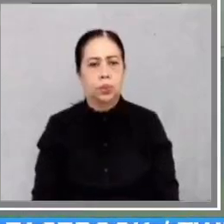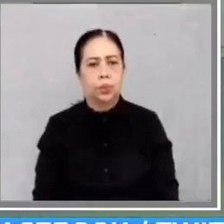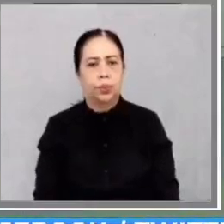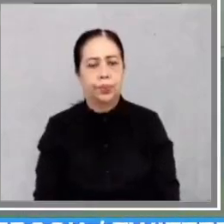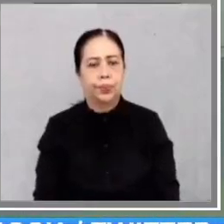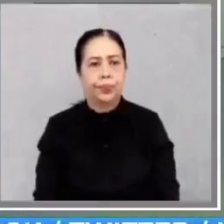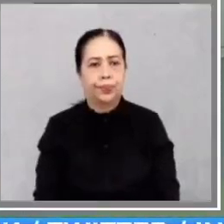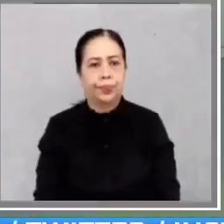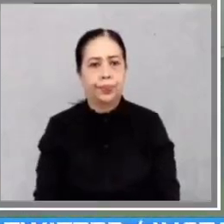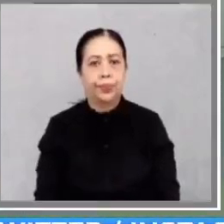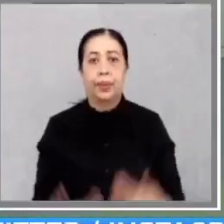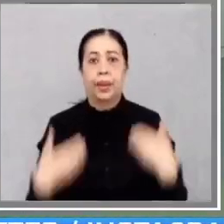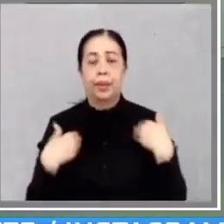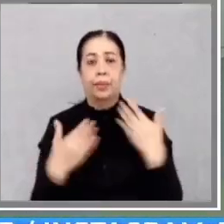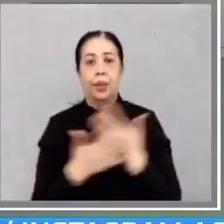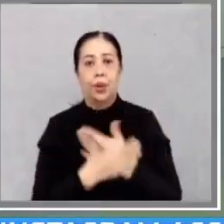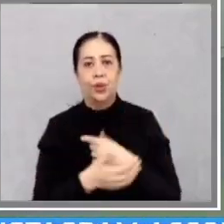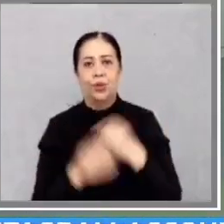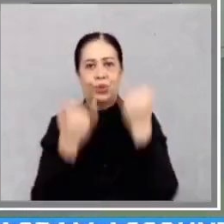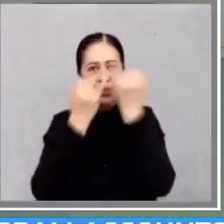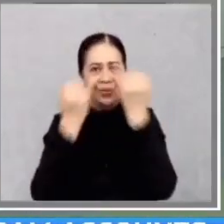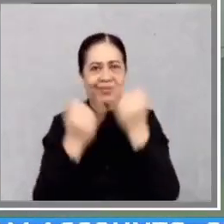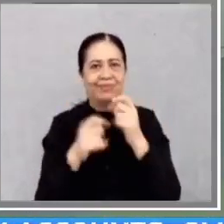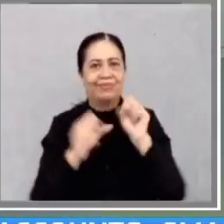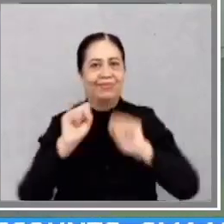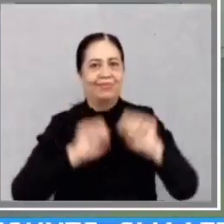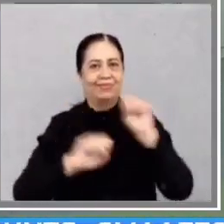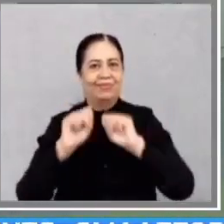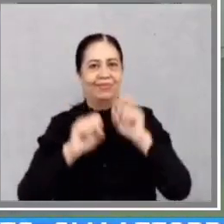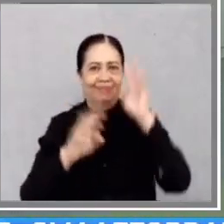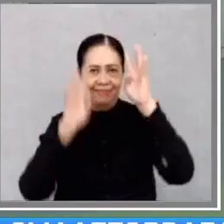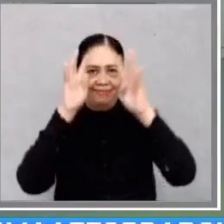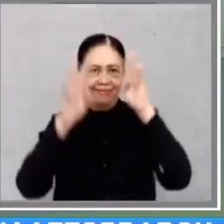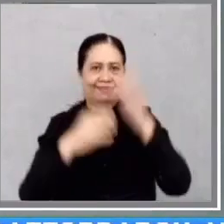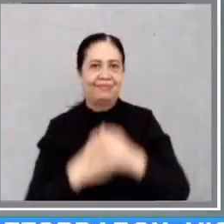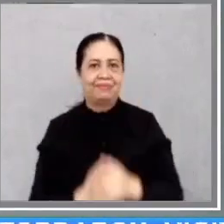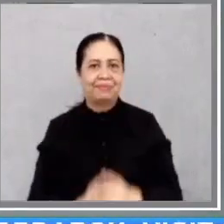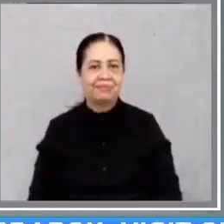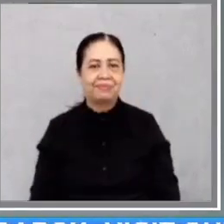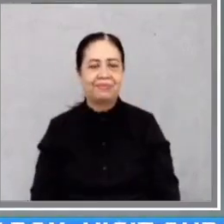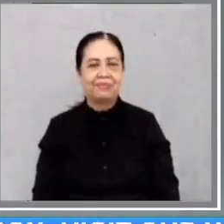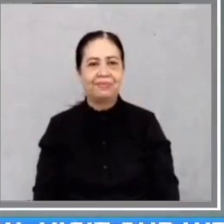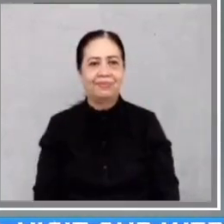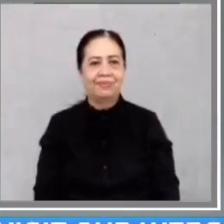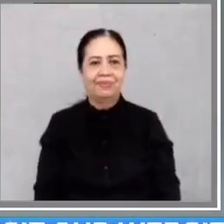May mga bagong lodi sa larangan ng siyensya at imbensyon.